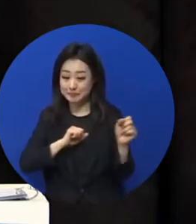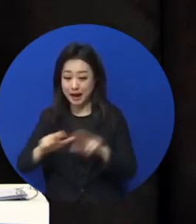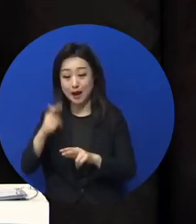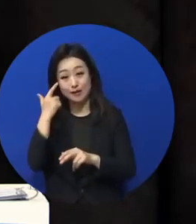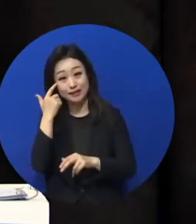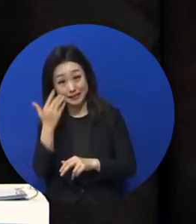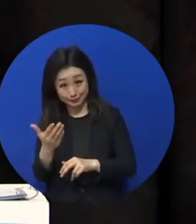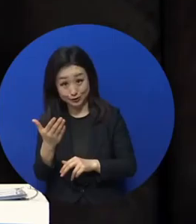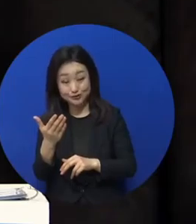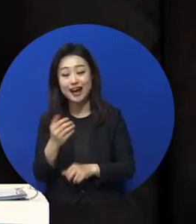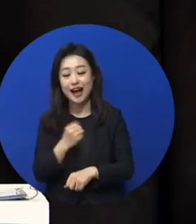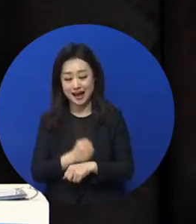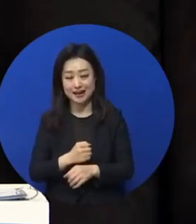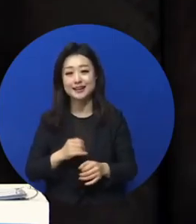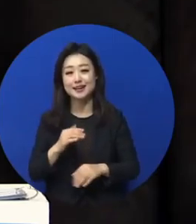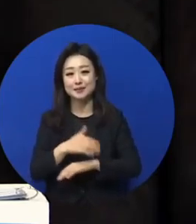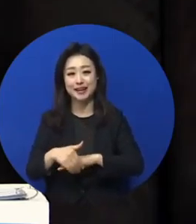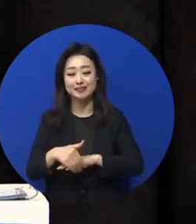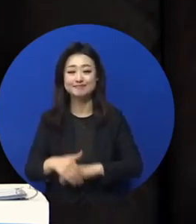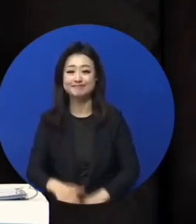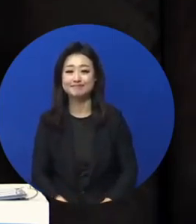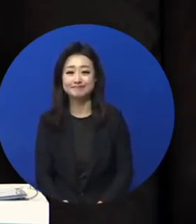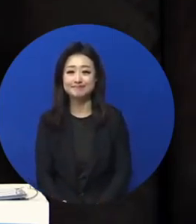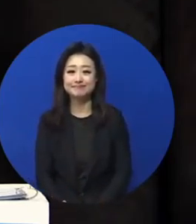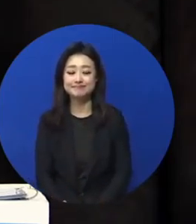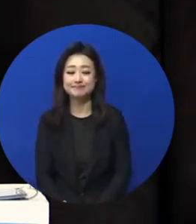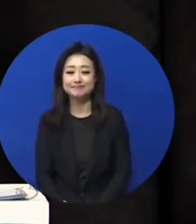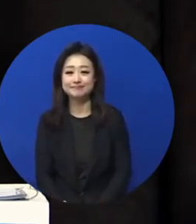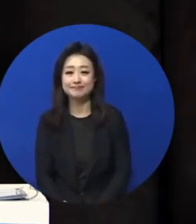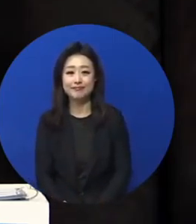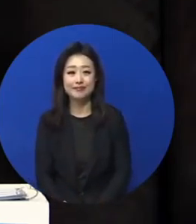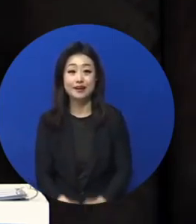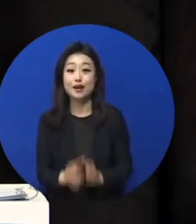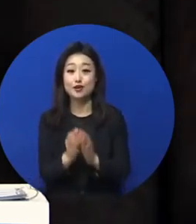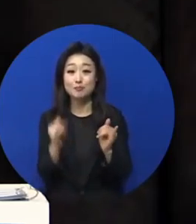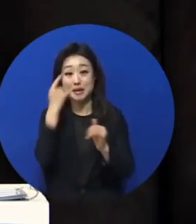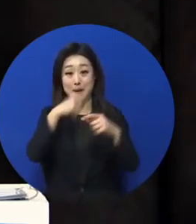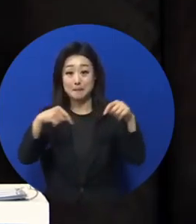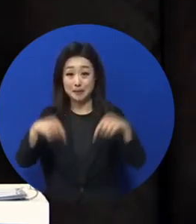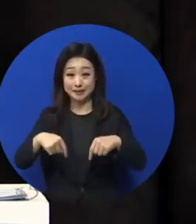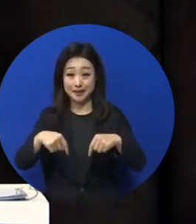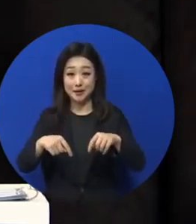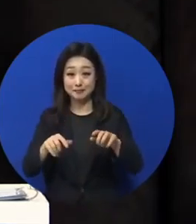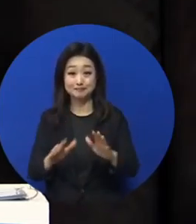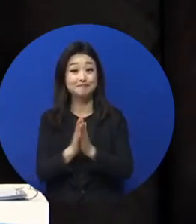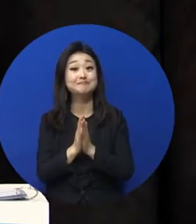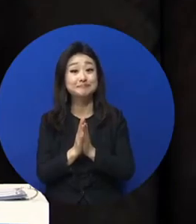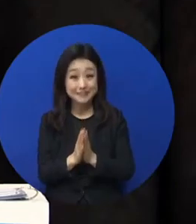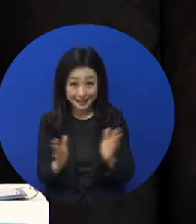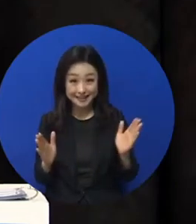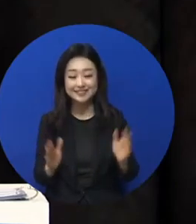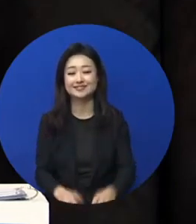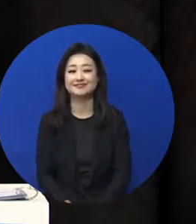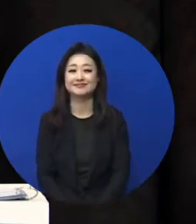질문 순서에서 질문을 하도록 하겠습니다. 자, 그럼 국민 면접을 본격적으로